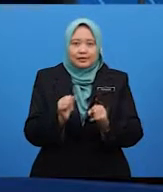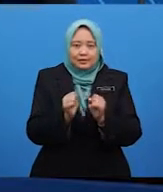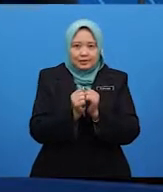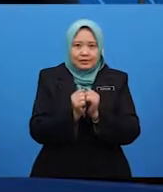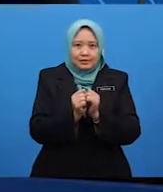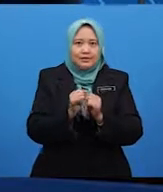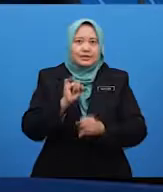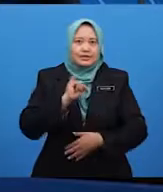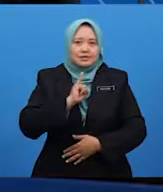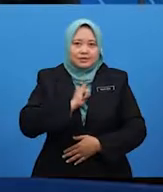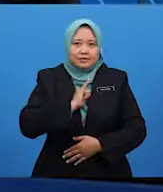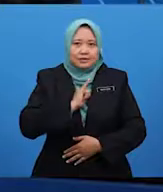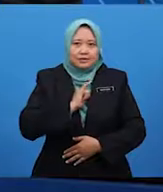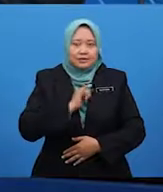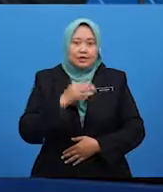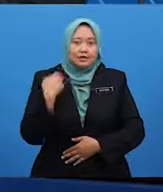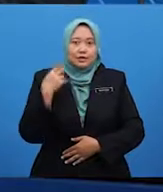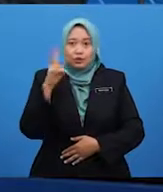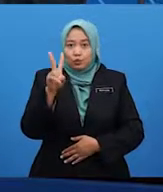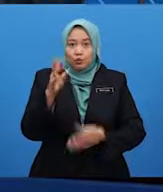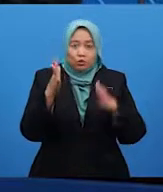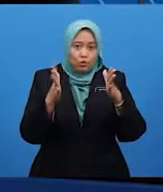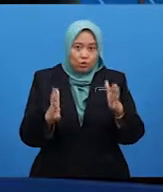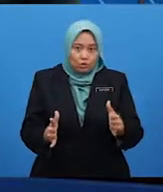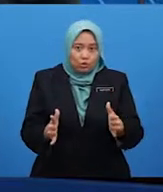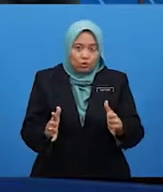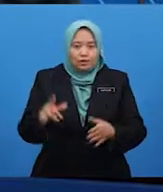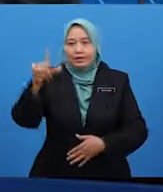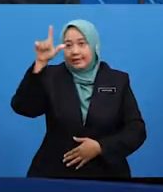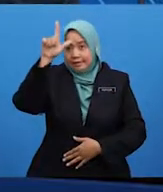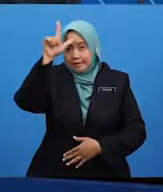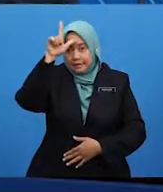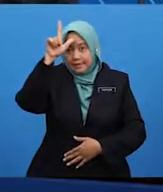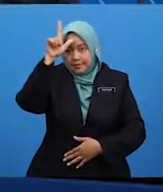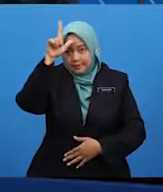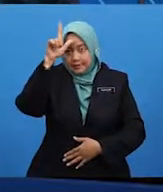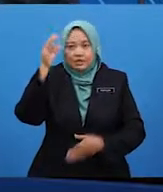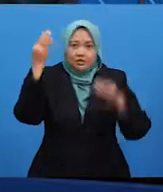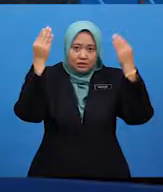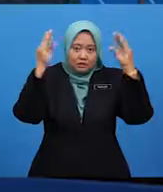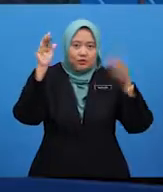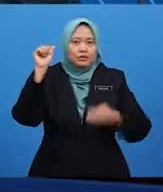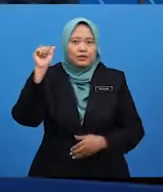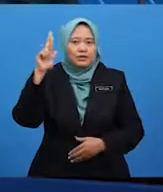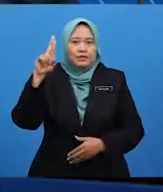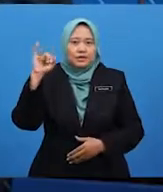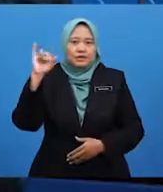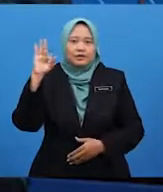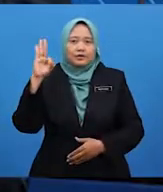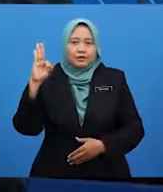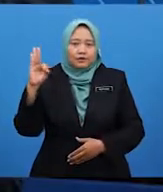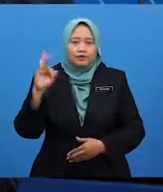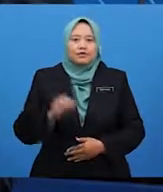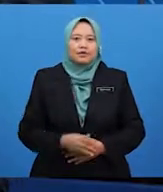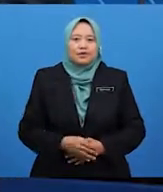tidak asing lagi. Yang di sebelah kiri saya ialah seorang yang kacak, bergaya dan handsome. Tak lain tak bukan Cikgu Arif. Yeah, dan cikgu. Di sebelah